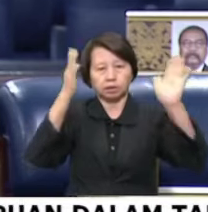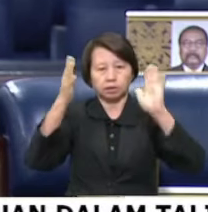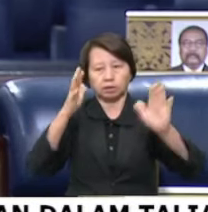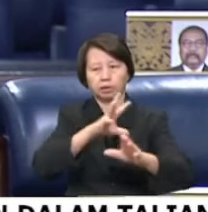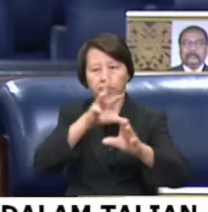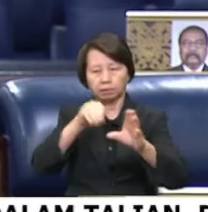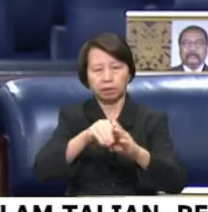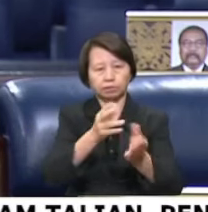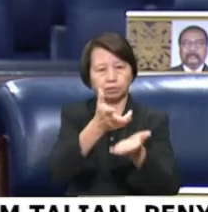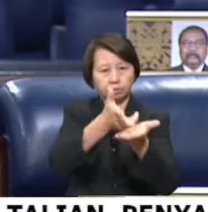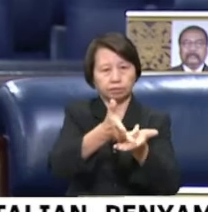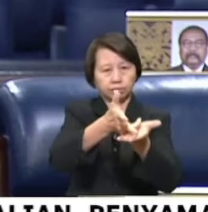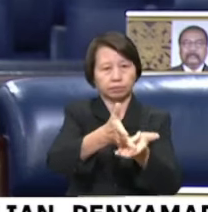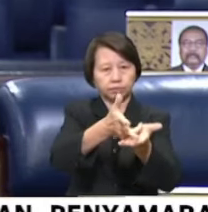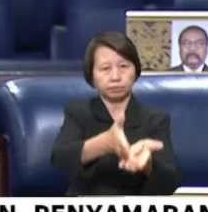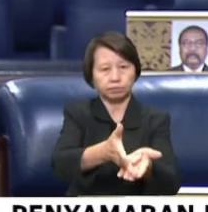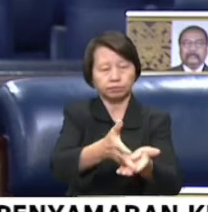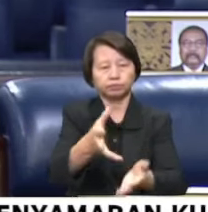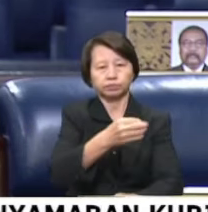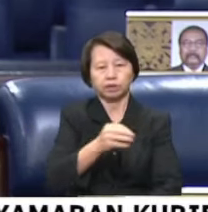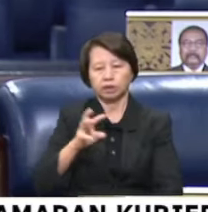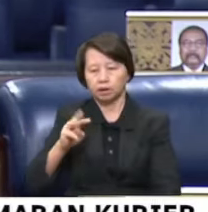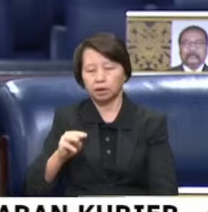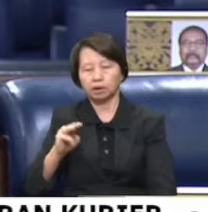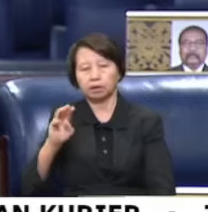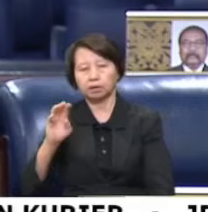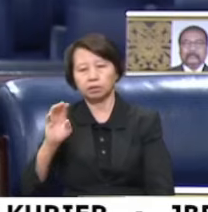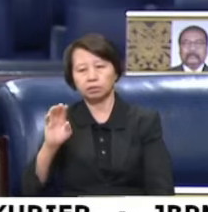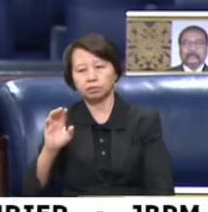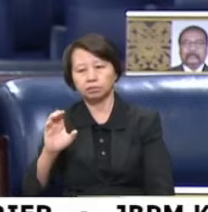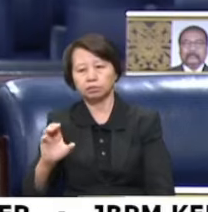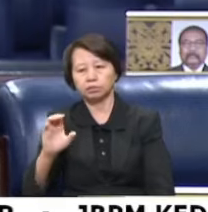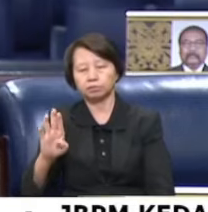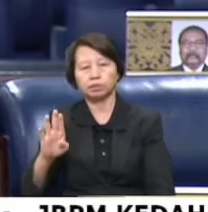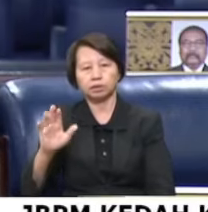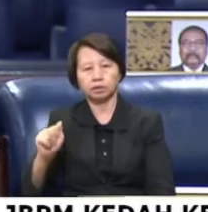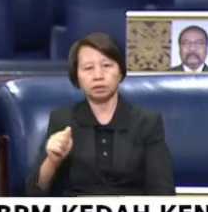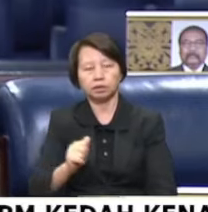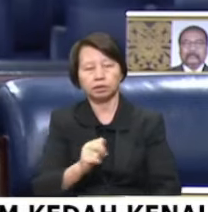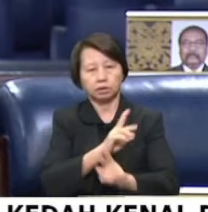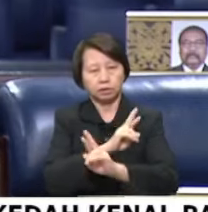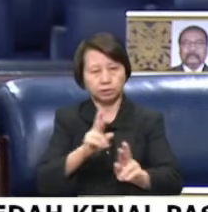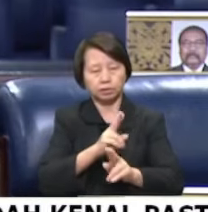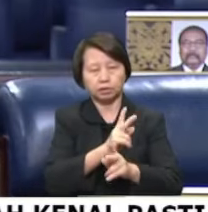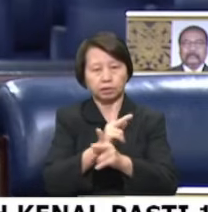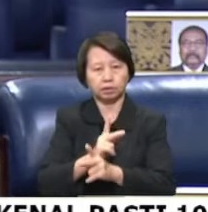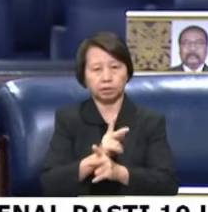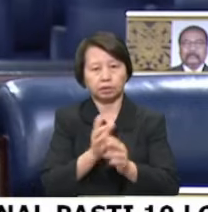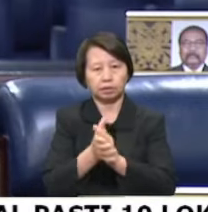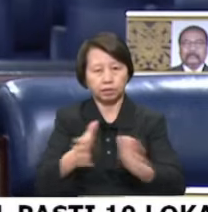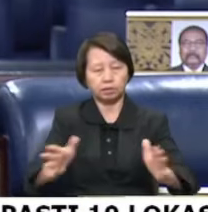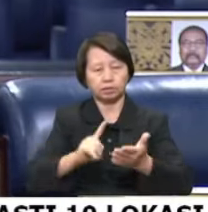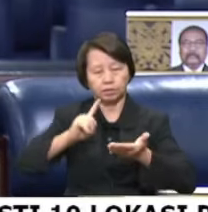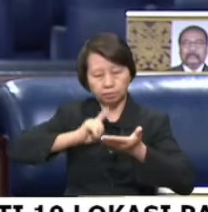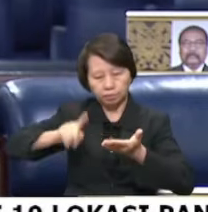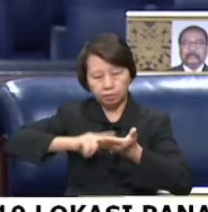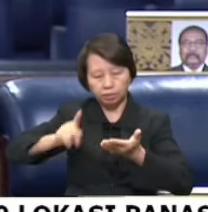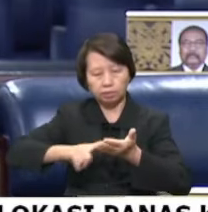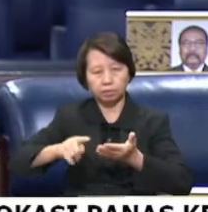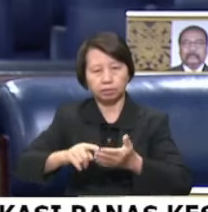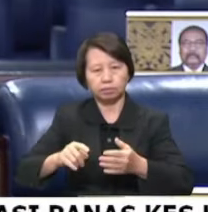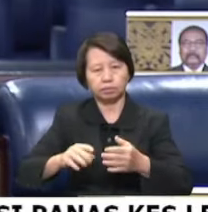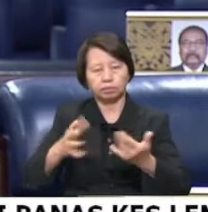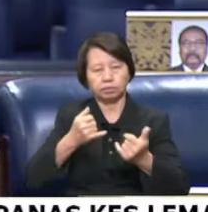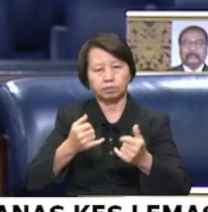termasuk pelabuhan. Dan MCBA ini bertanggungjawab menyediakan perkhidmatan kawalan, pemeriksaan secara bersepadu